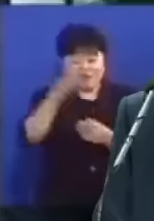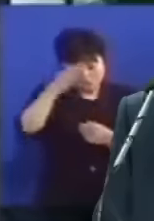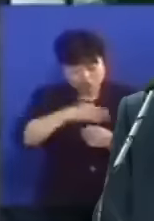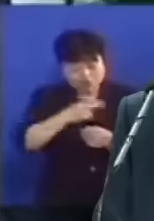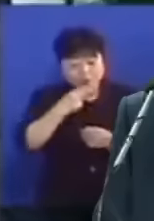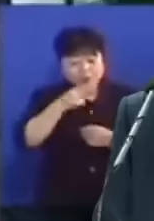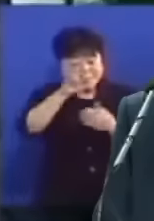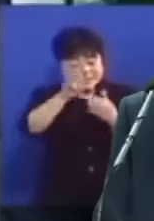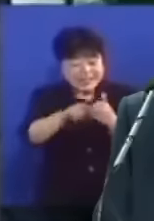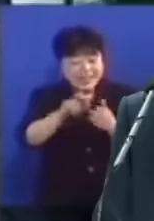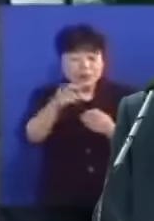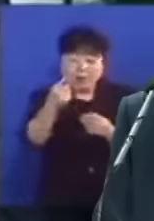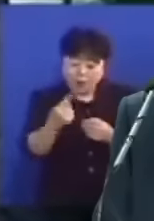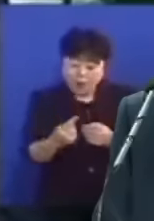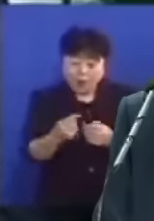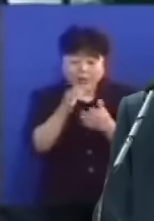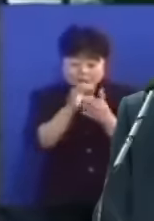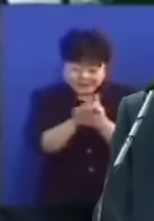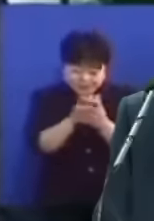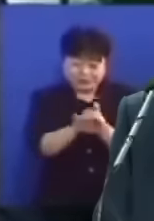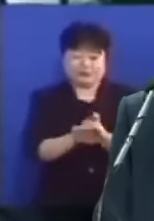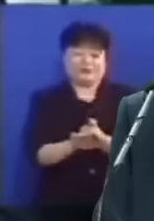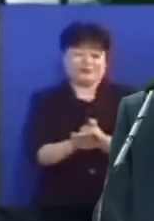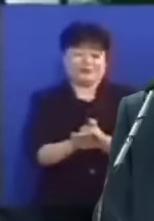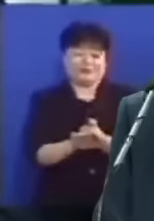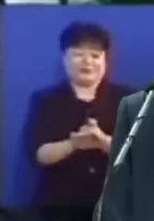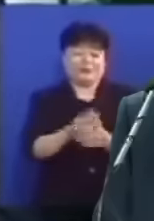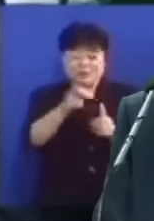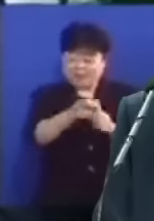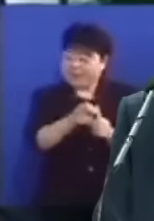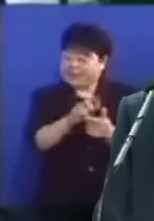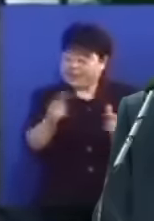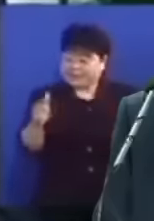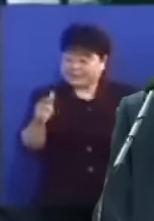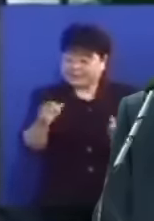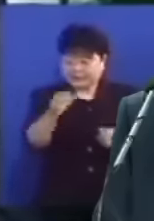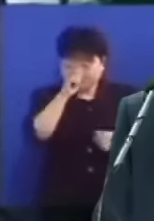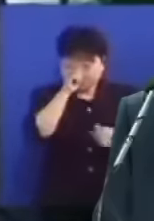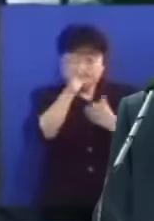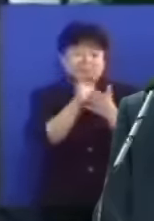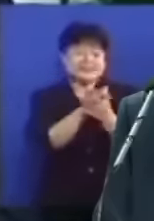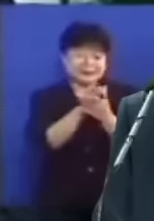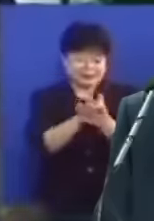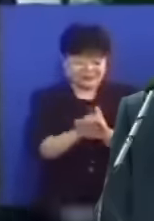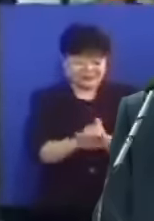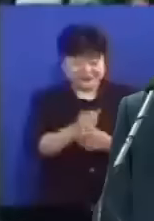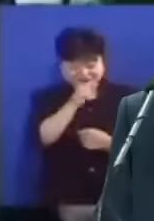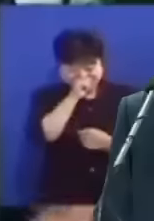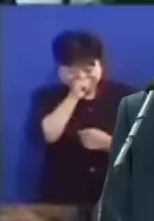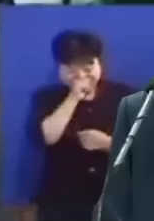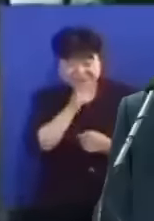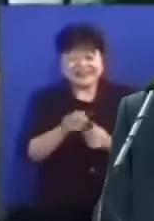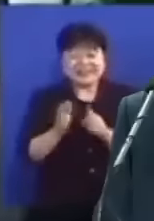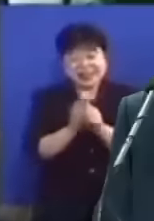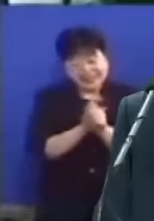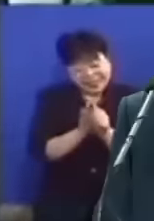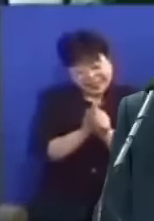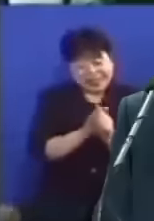이익이 안 될 때도 결코 배반하지 않은 친구가 좋은 친구입니다. 좋을 때는 아양을